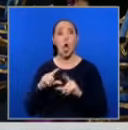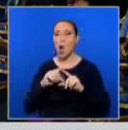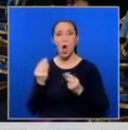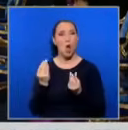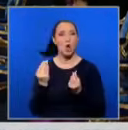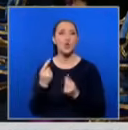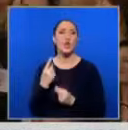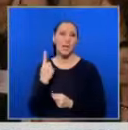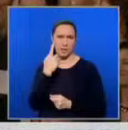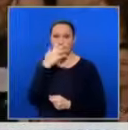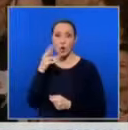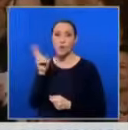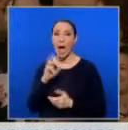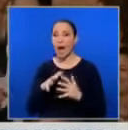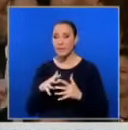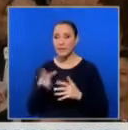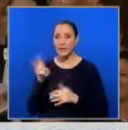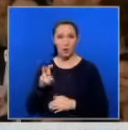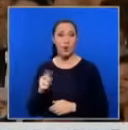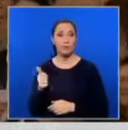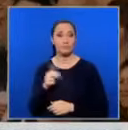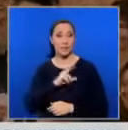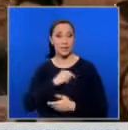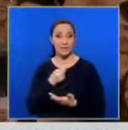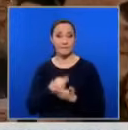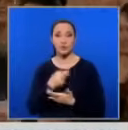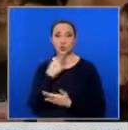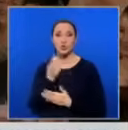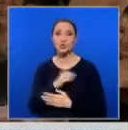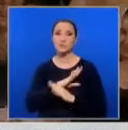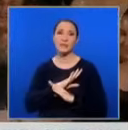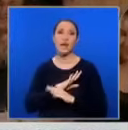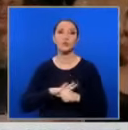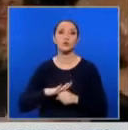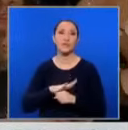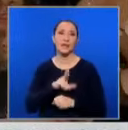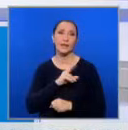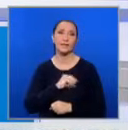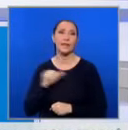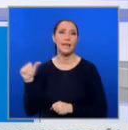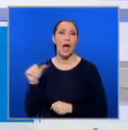американски долара. Отличията се връчват на годишнината от смъртта на основателя на наградите Алфред Нобел.